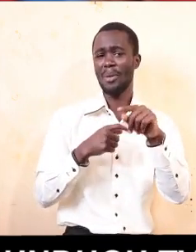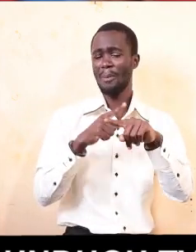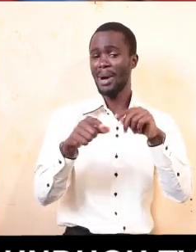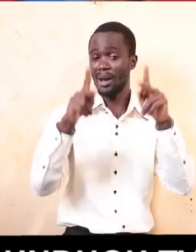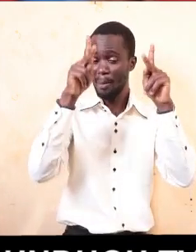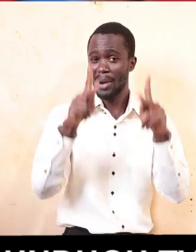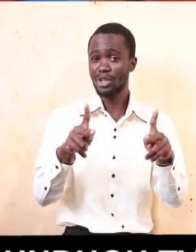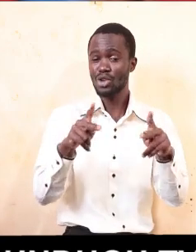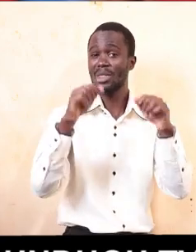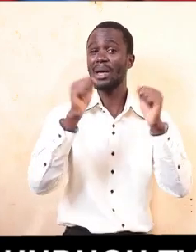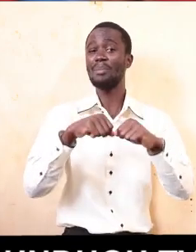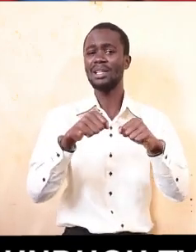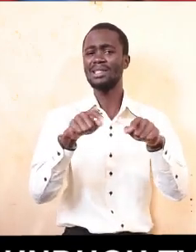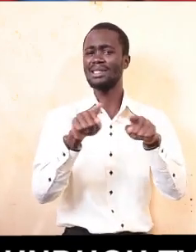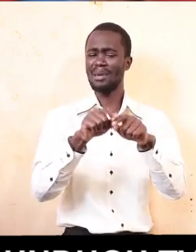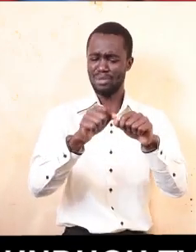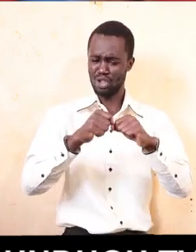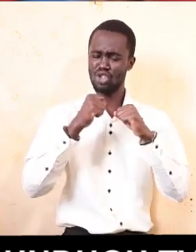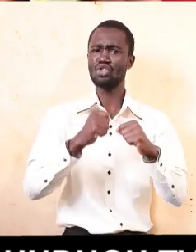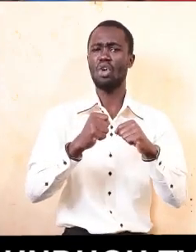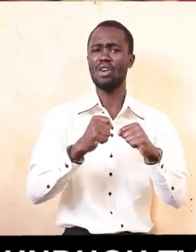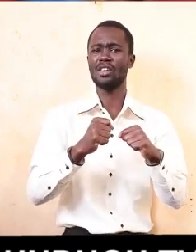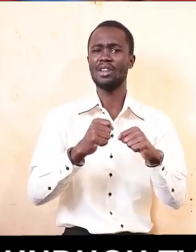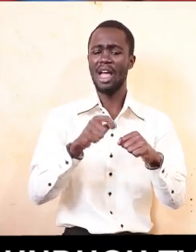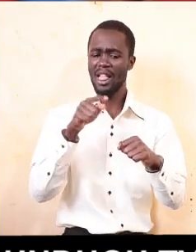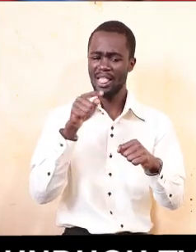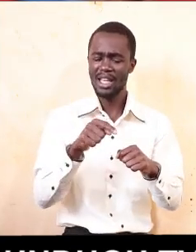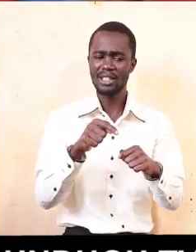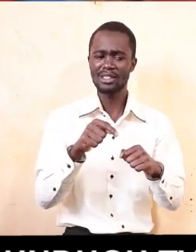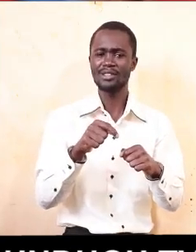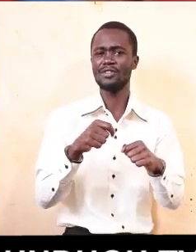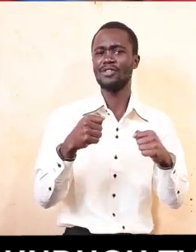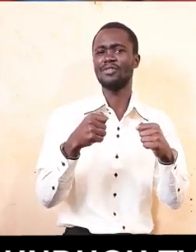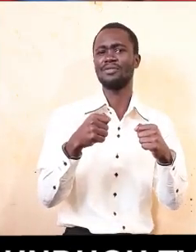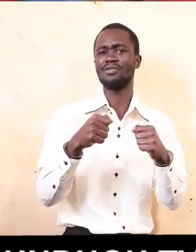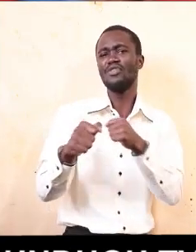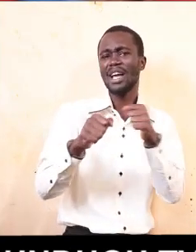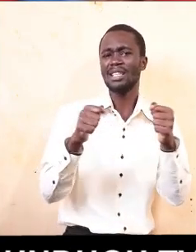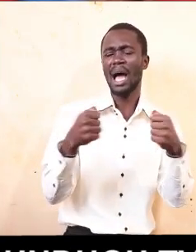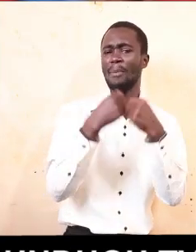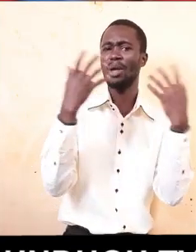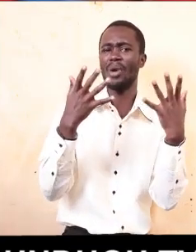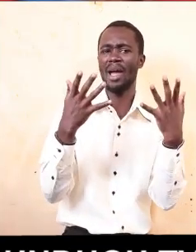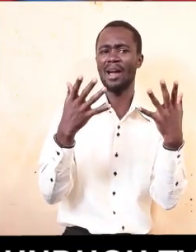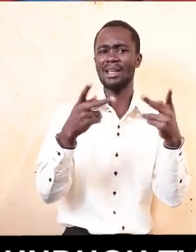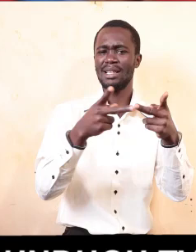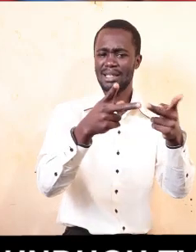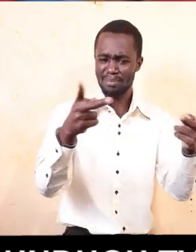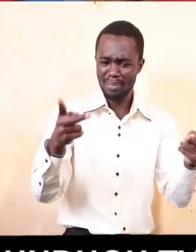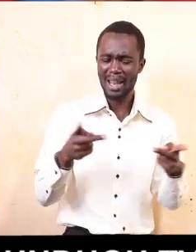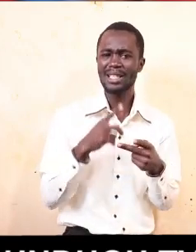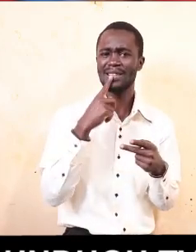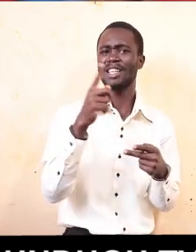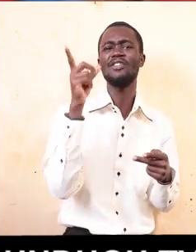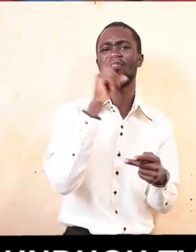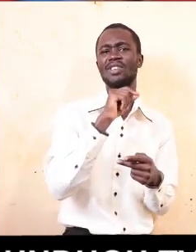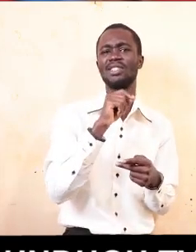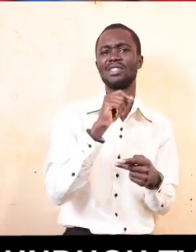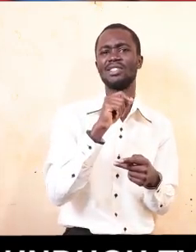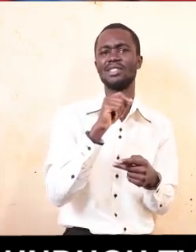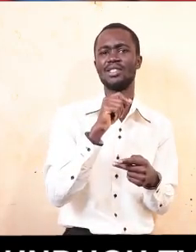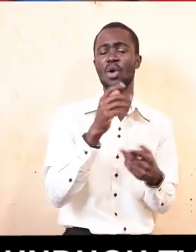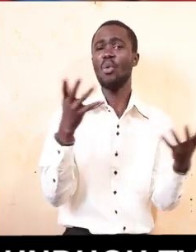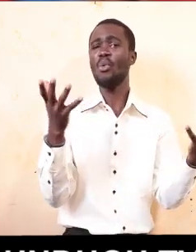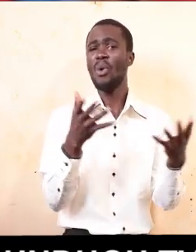nguvu. Anawaambia vita hii itakuwa mahali fulani. Kwa hivyo hao maweso yote mahali hapa ni katika